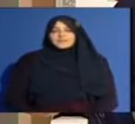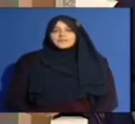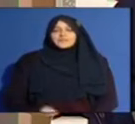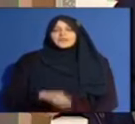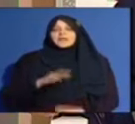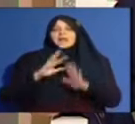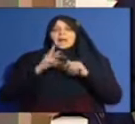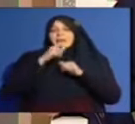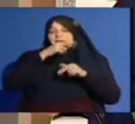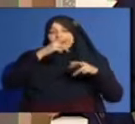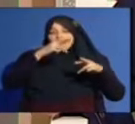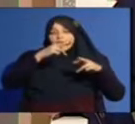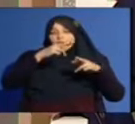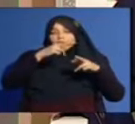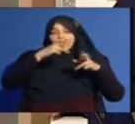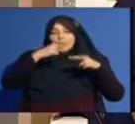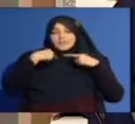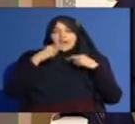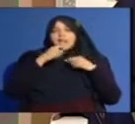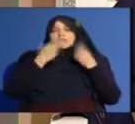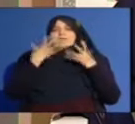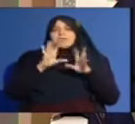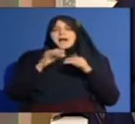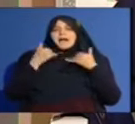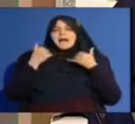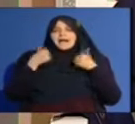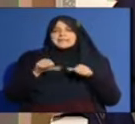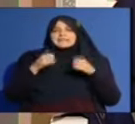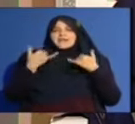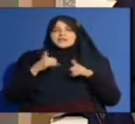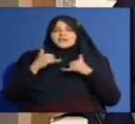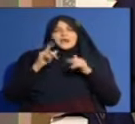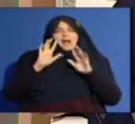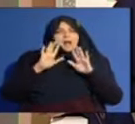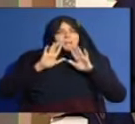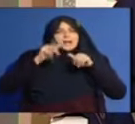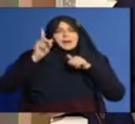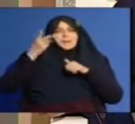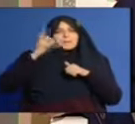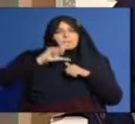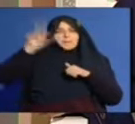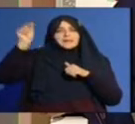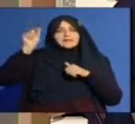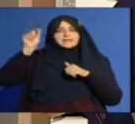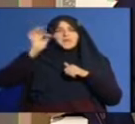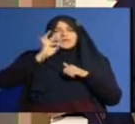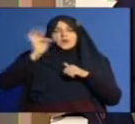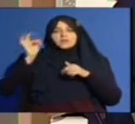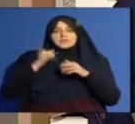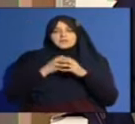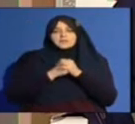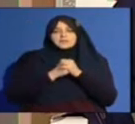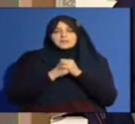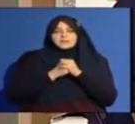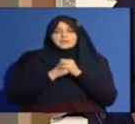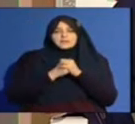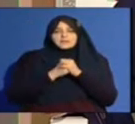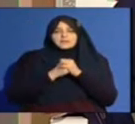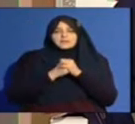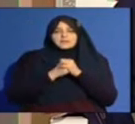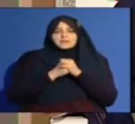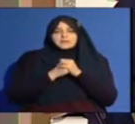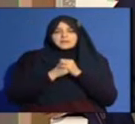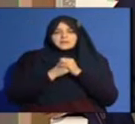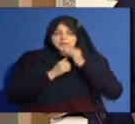لفرنسا. تولي لفرنسا هي. جات ولات داتها قلت لها انا روحي كيعطي مربيتها وتقري فيها، والحق كانت معاودتني عجوزتي